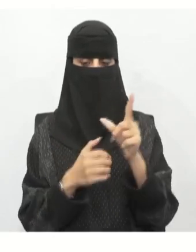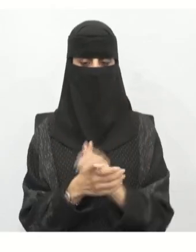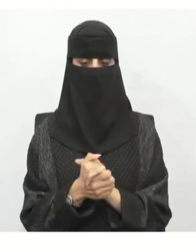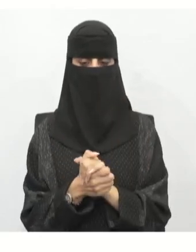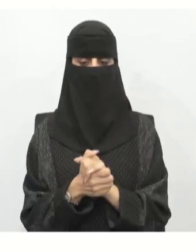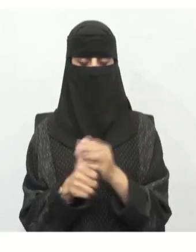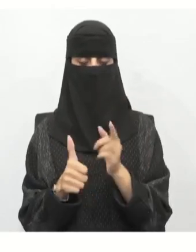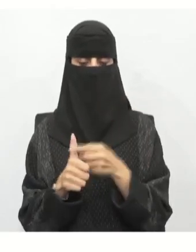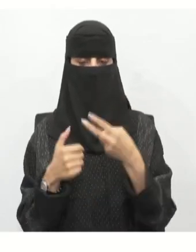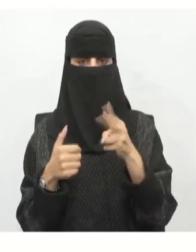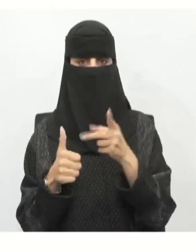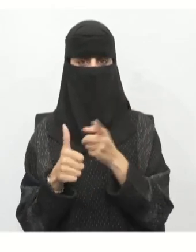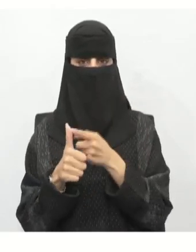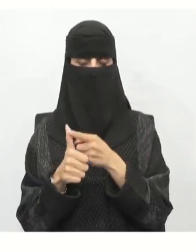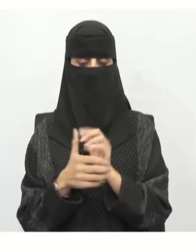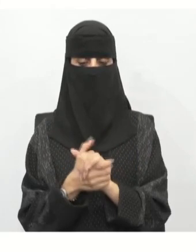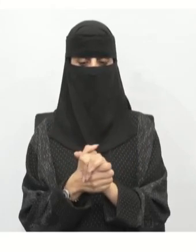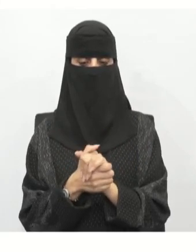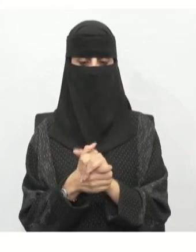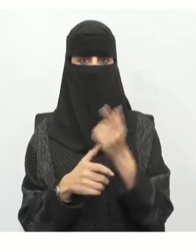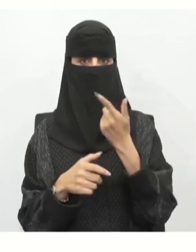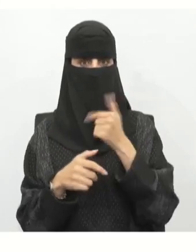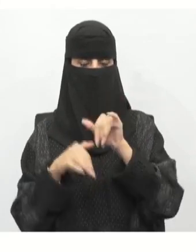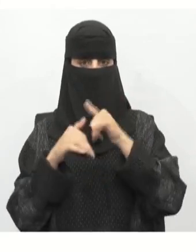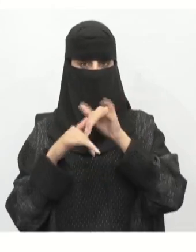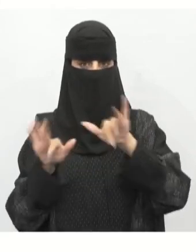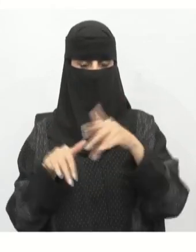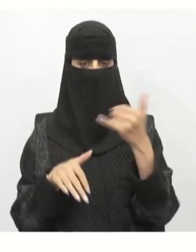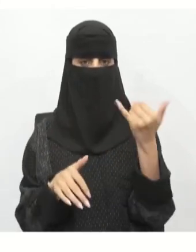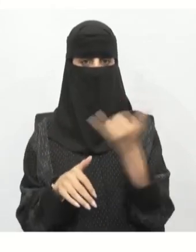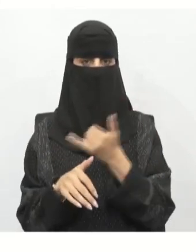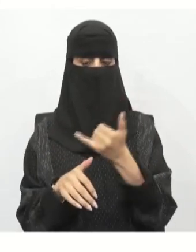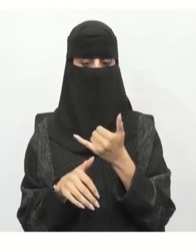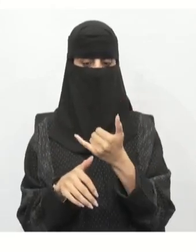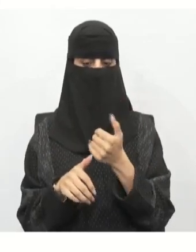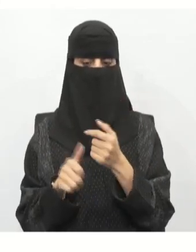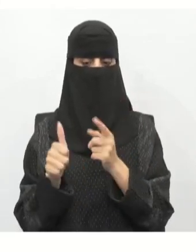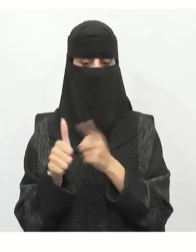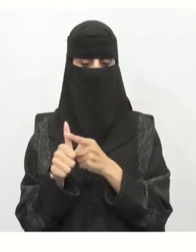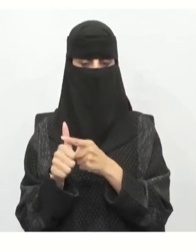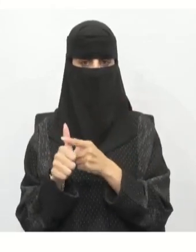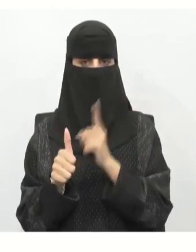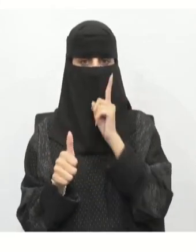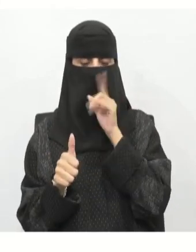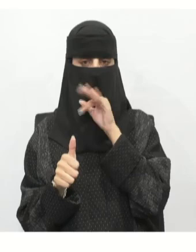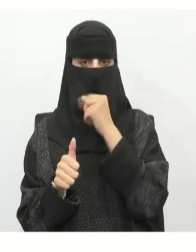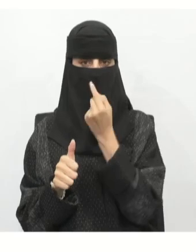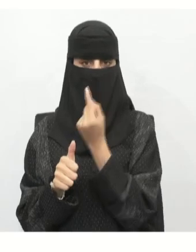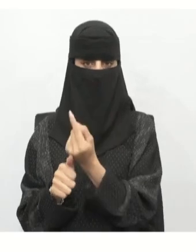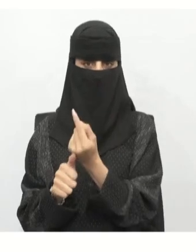نبدا الفقره الاولى عند السباحه يجب اخذ الاذن من والدي